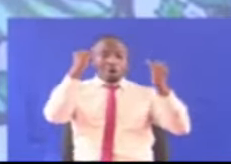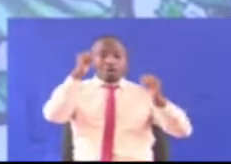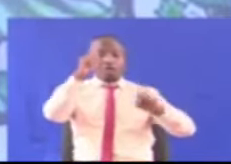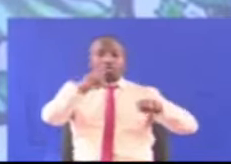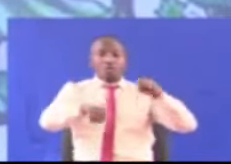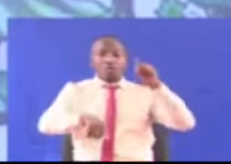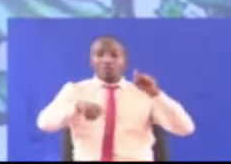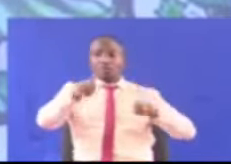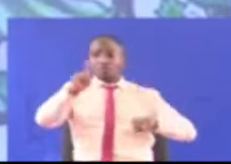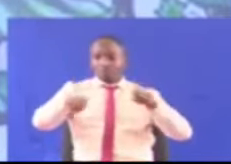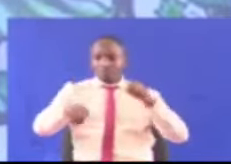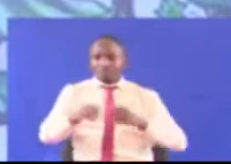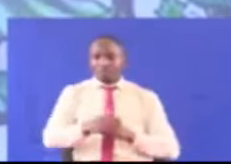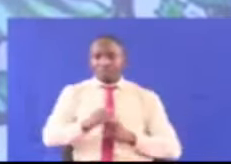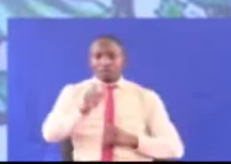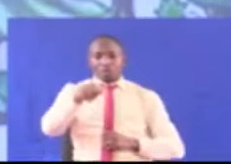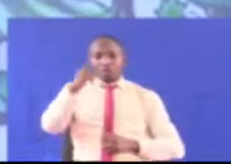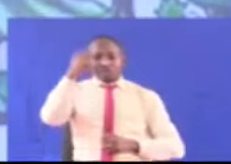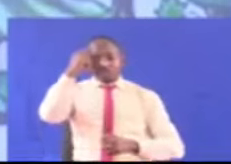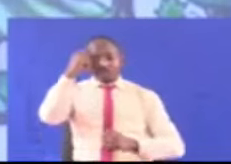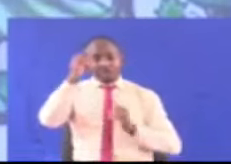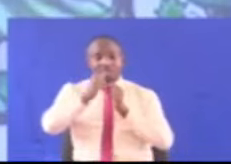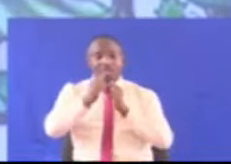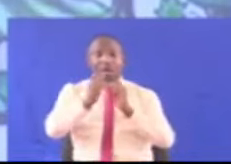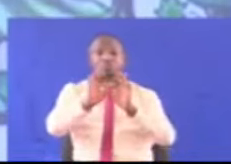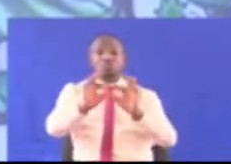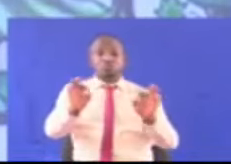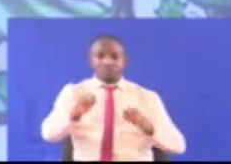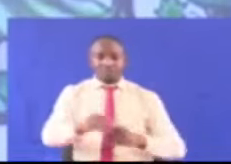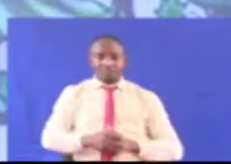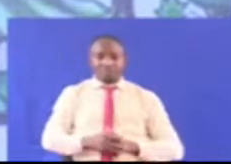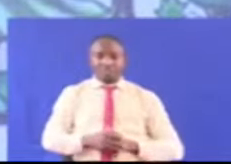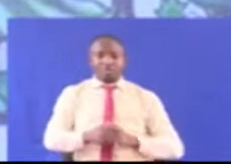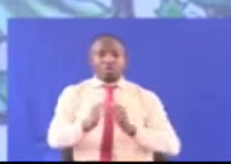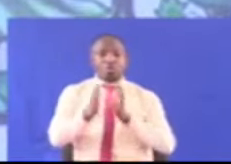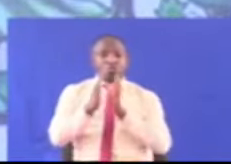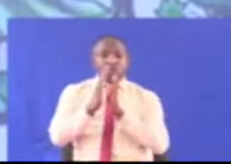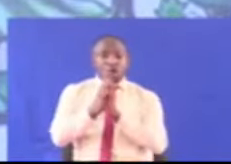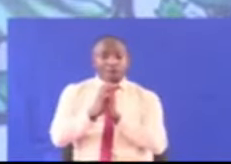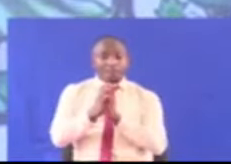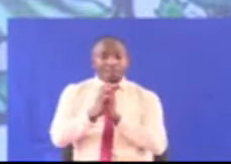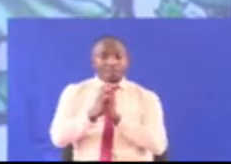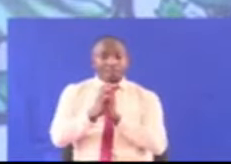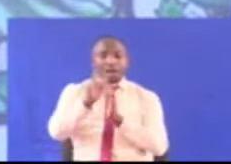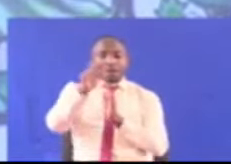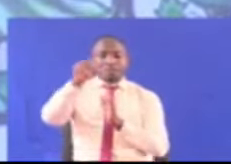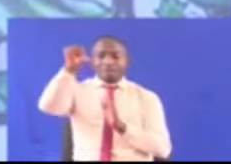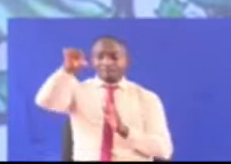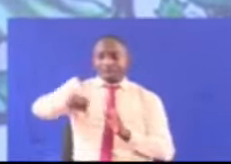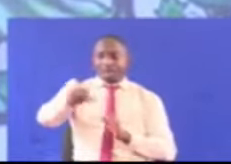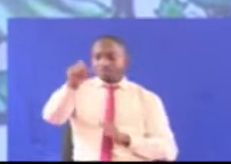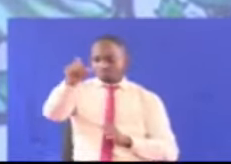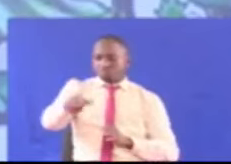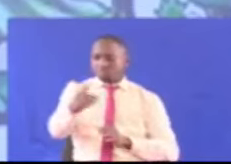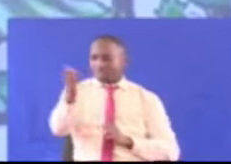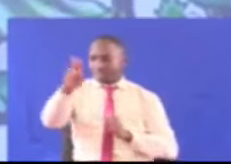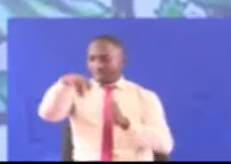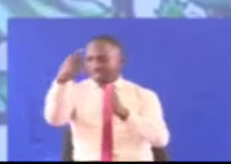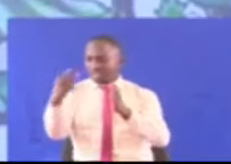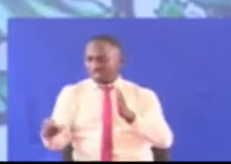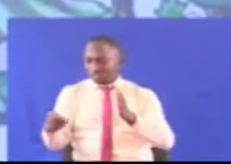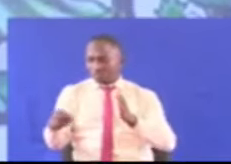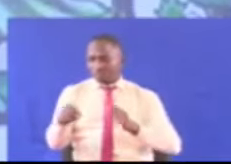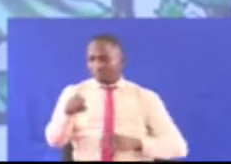walikuwa kisali, na wanafikiri ni jambo la fahari kumuombea mtu mwingine kushindwa. Kwa